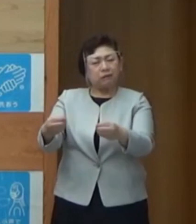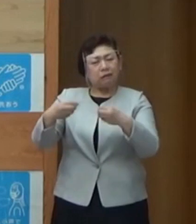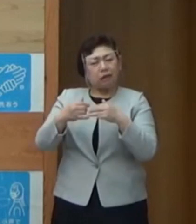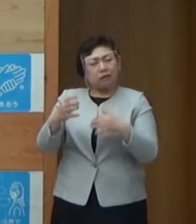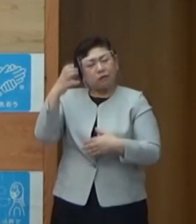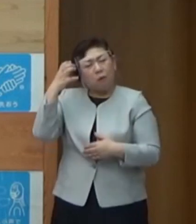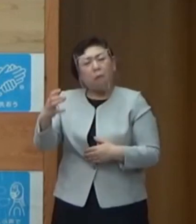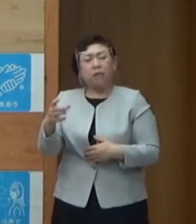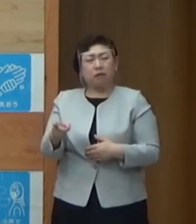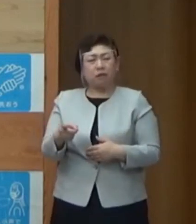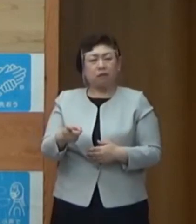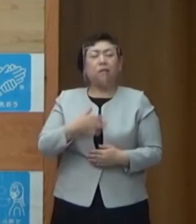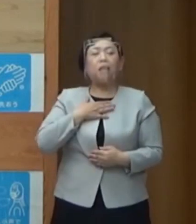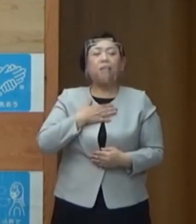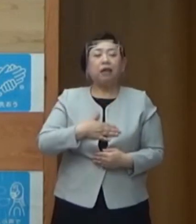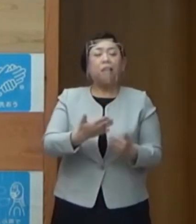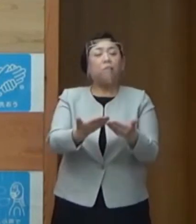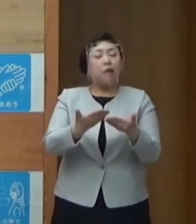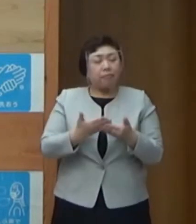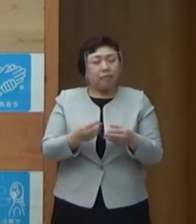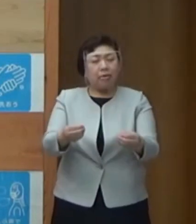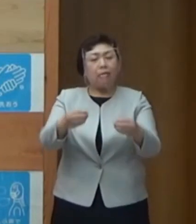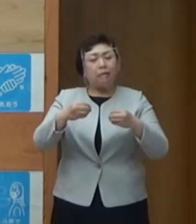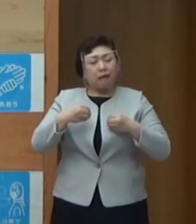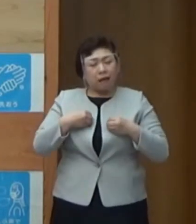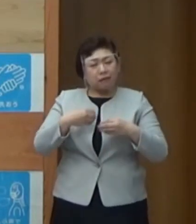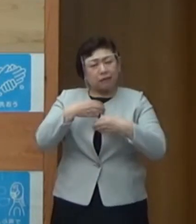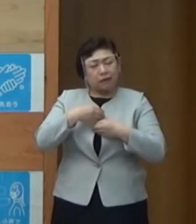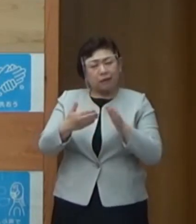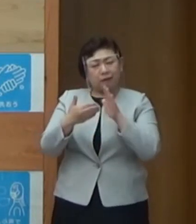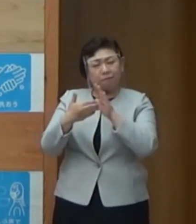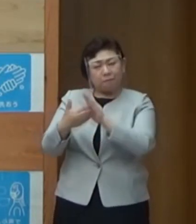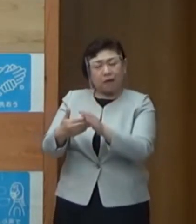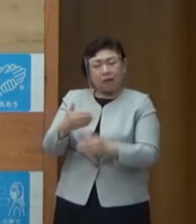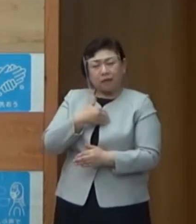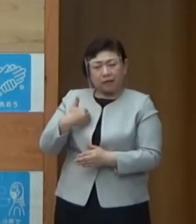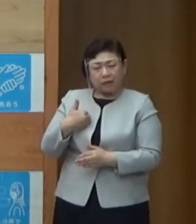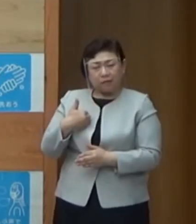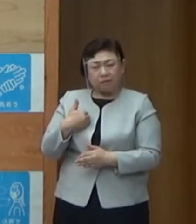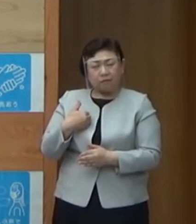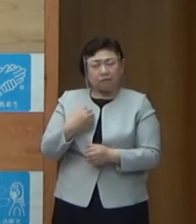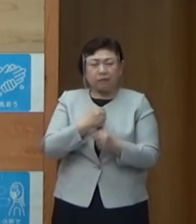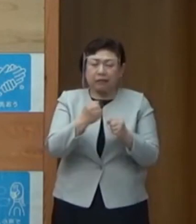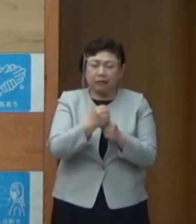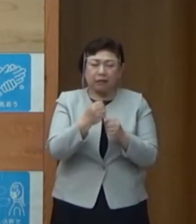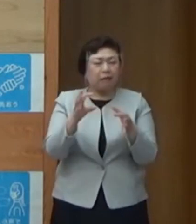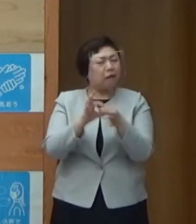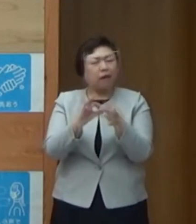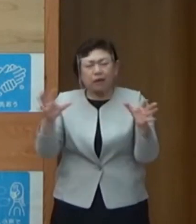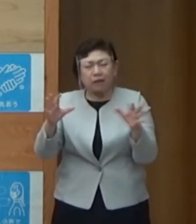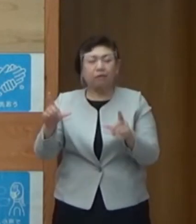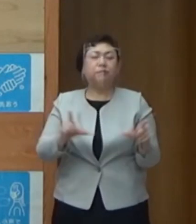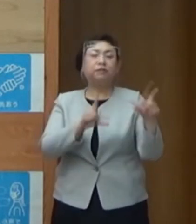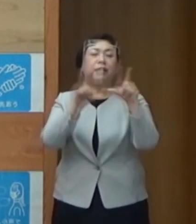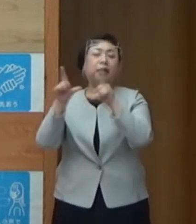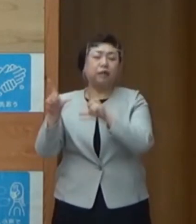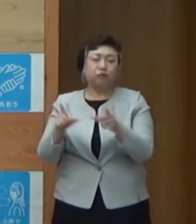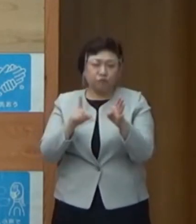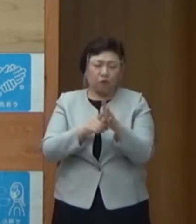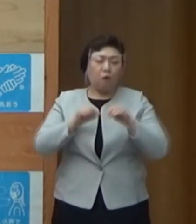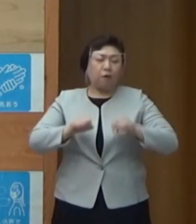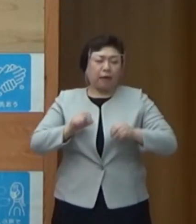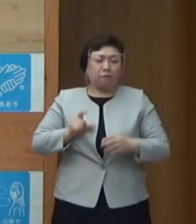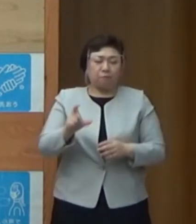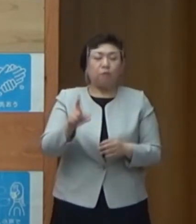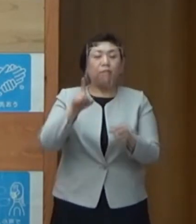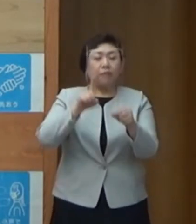についてご理解をいただき感染リスクが回避できるかどうかにかかわらず生活や健康の維持に